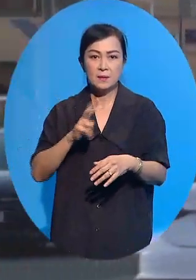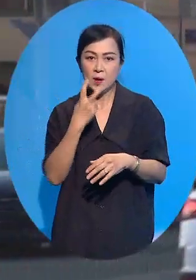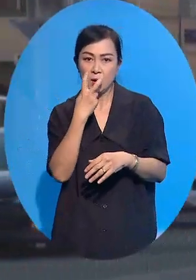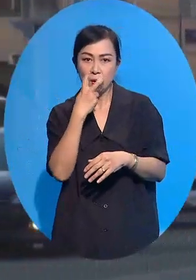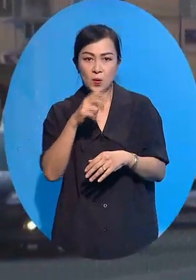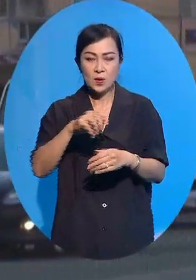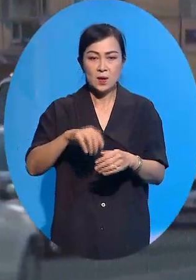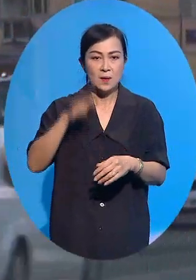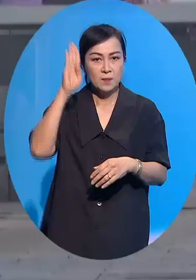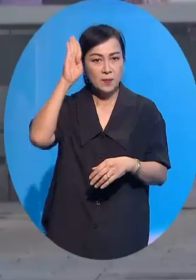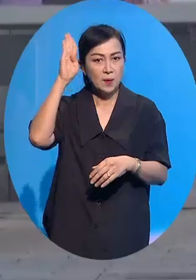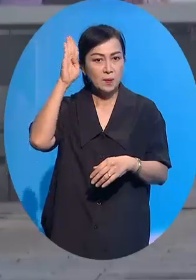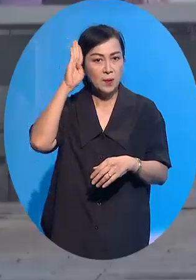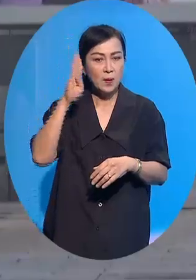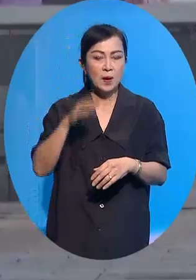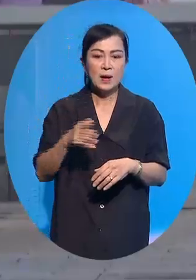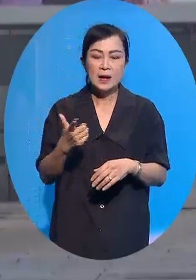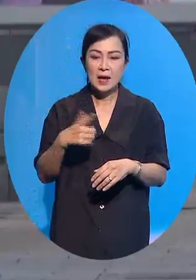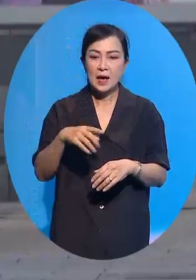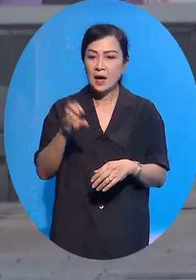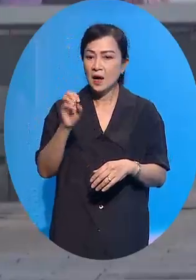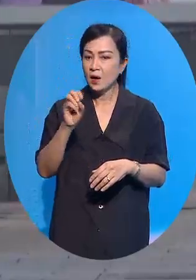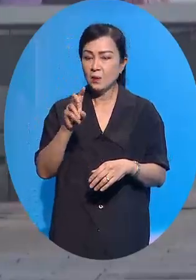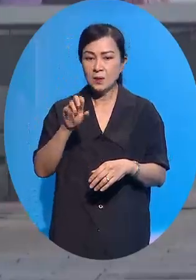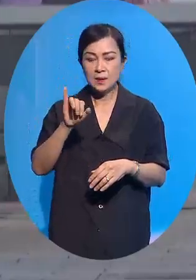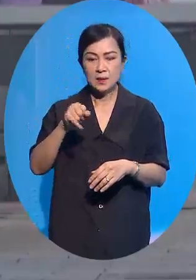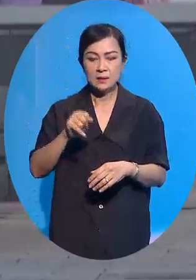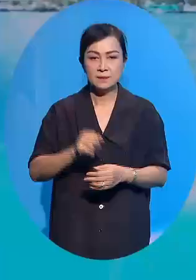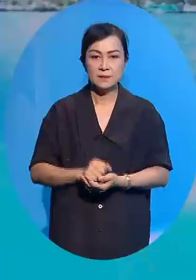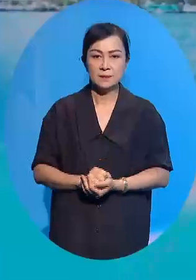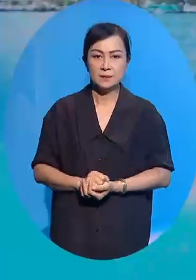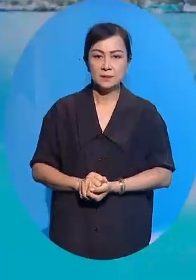Moscow coi những cáo buộc này của Washington là vô lý.